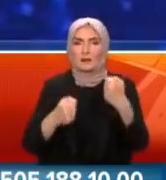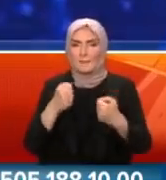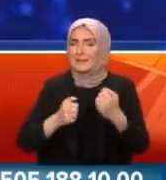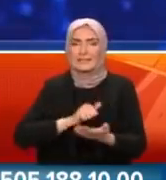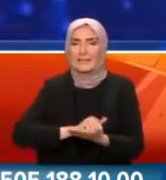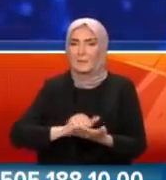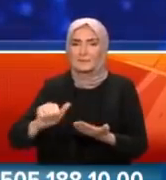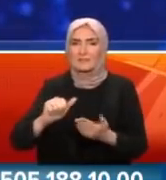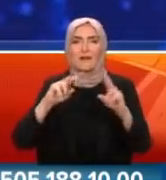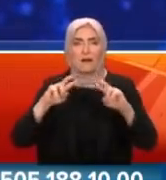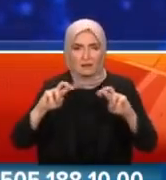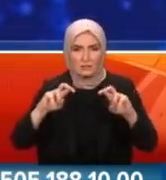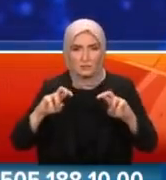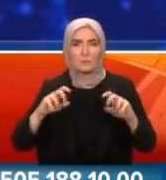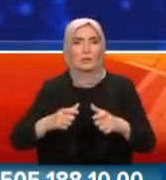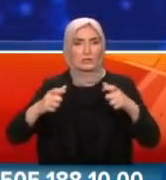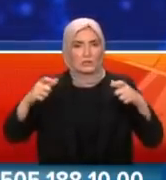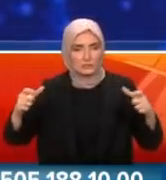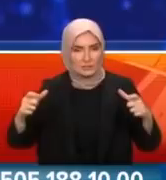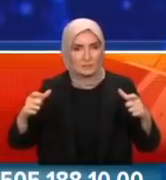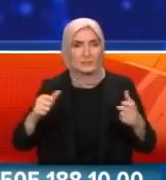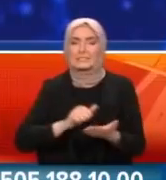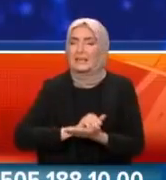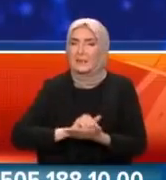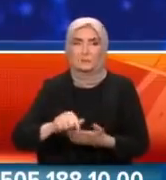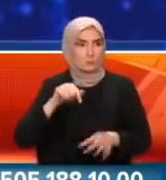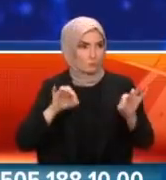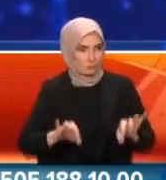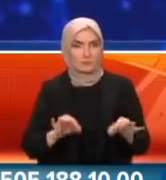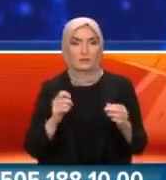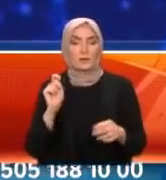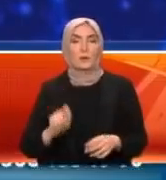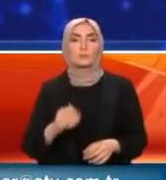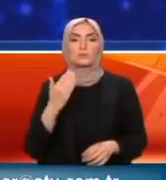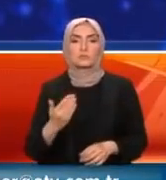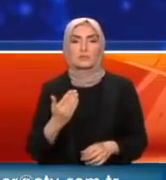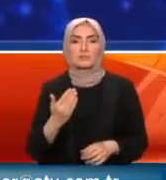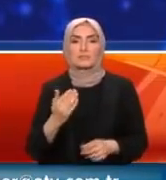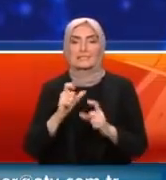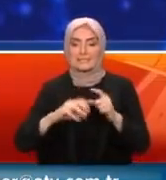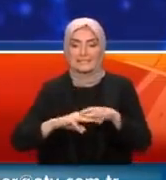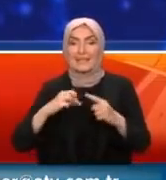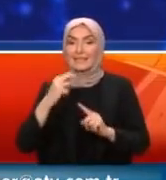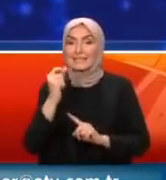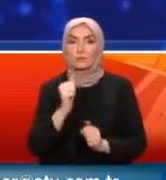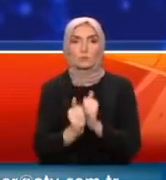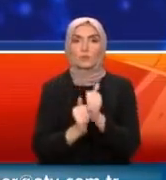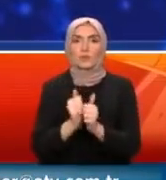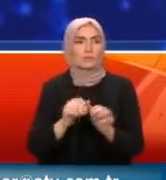ve tasarımı burada yapılacak seri üretimi yine burada geçirir